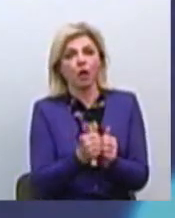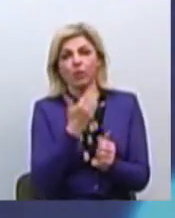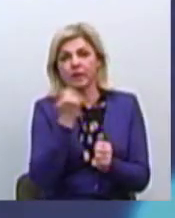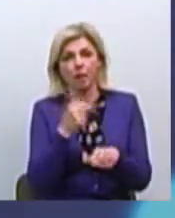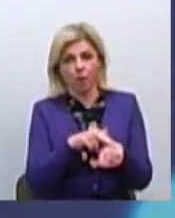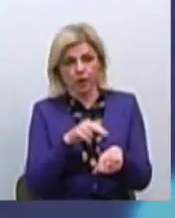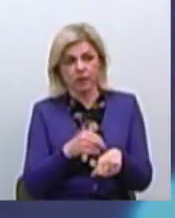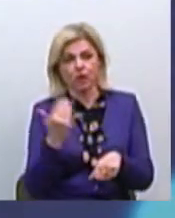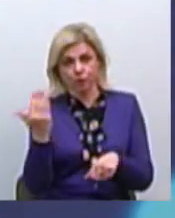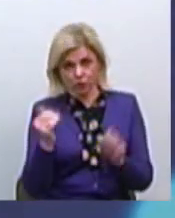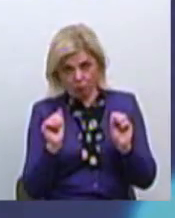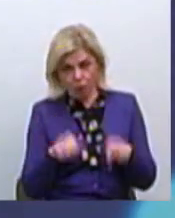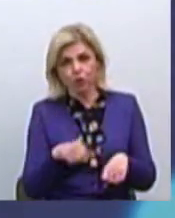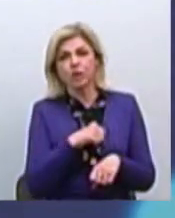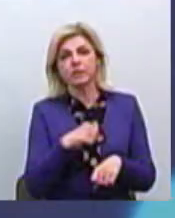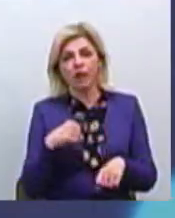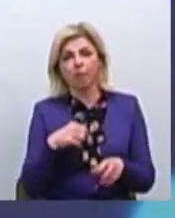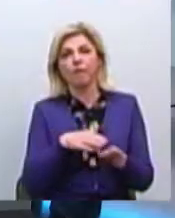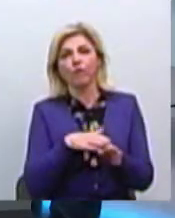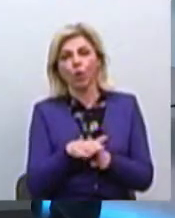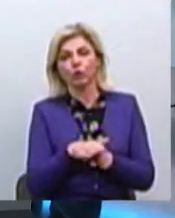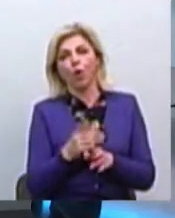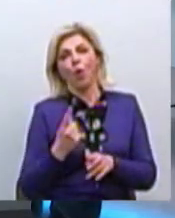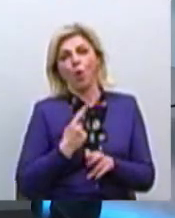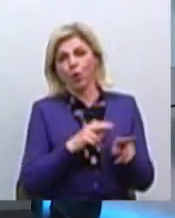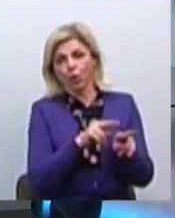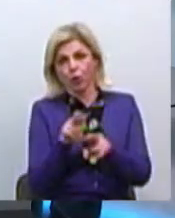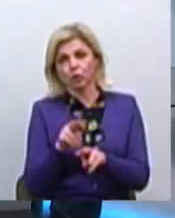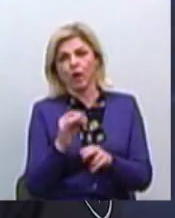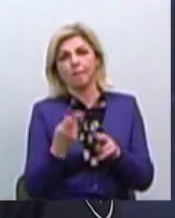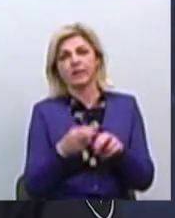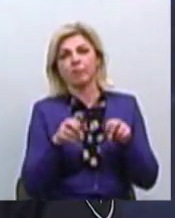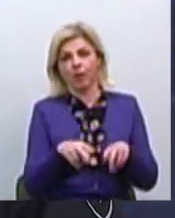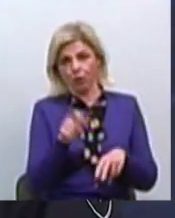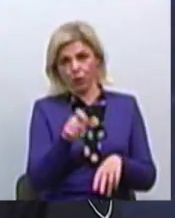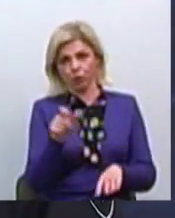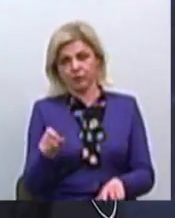вони можуть самі виконувати охорону і безпеку громадян? Ну,